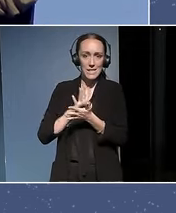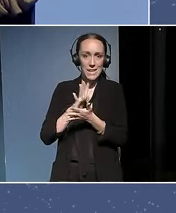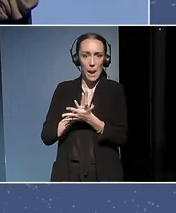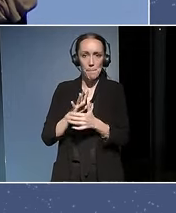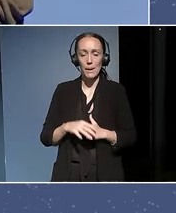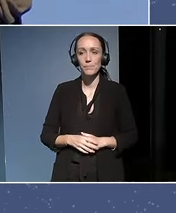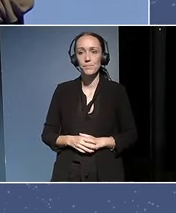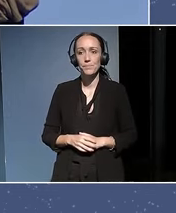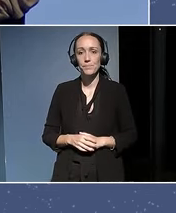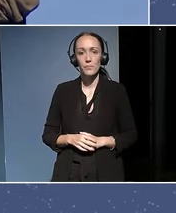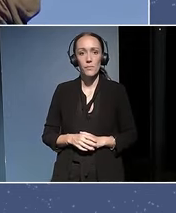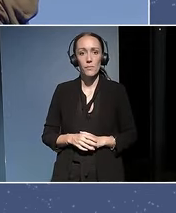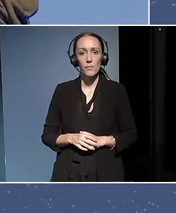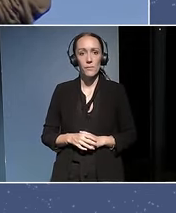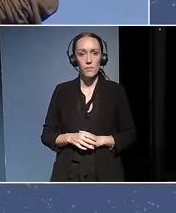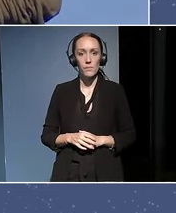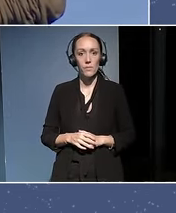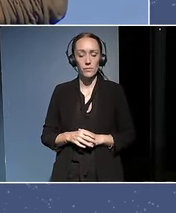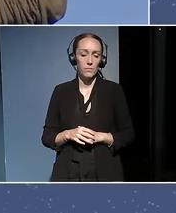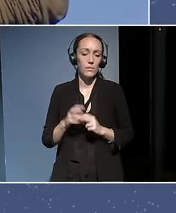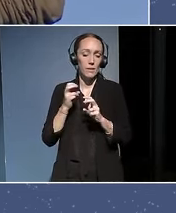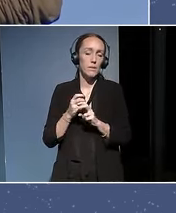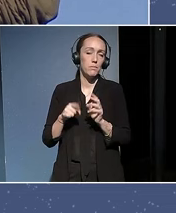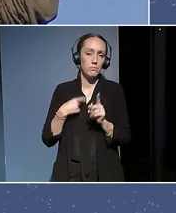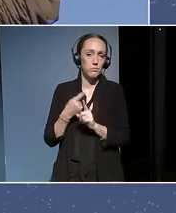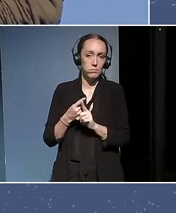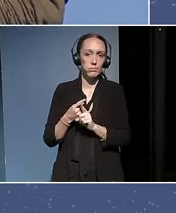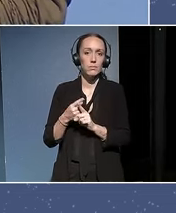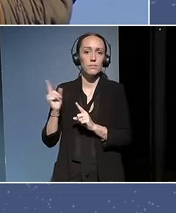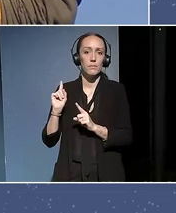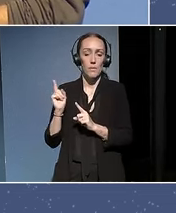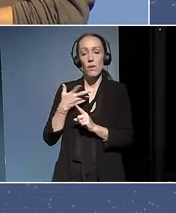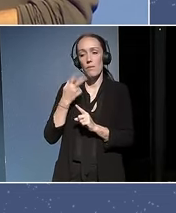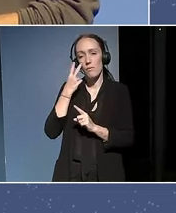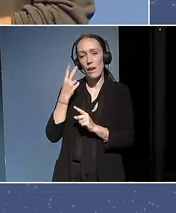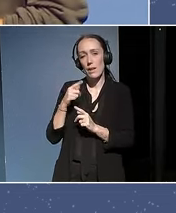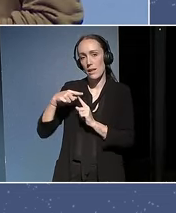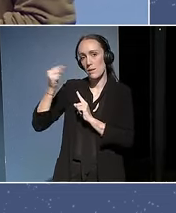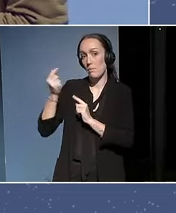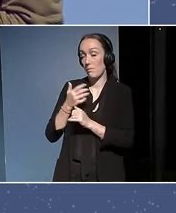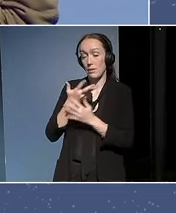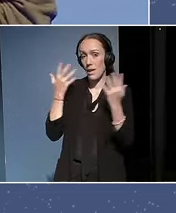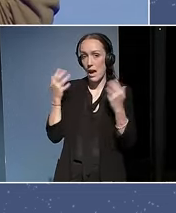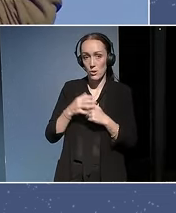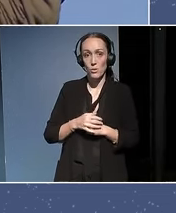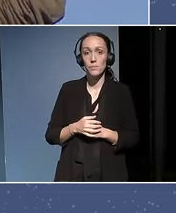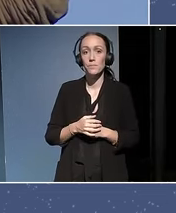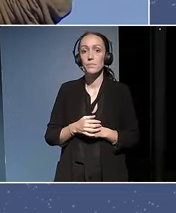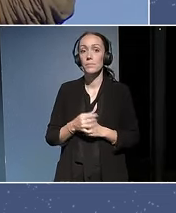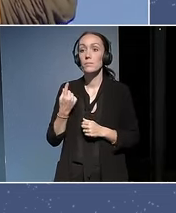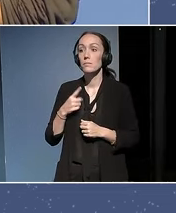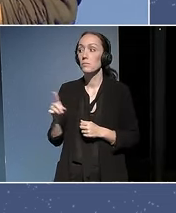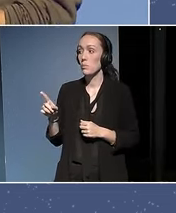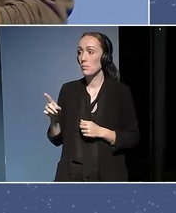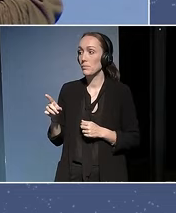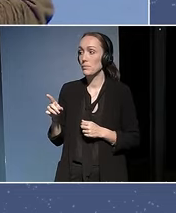diciamo posteriori diciamo della coda in cui si vede molto bene la spina e Questa invece è la prova